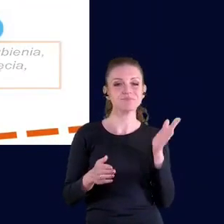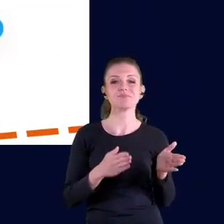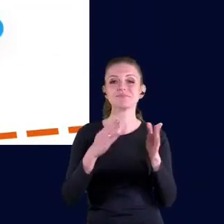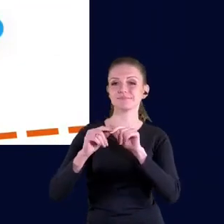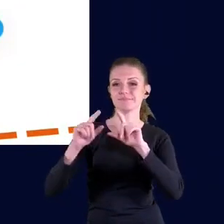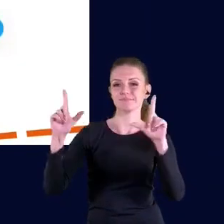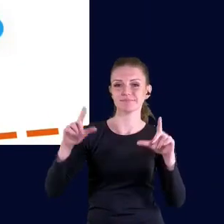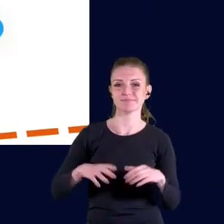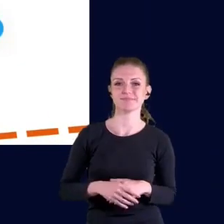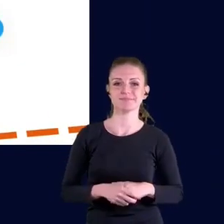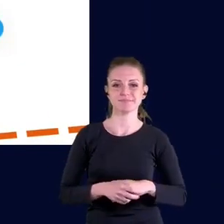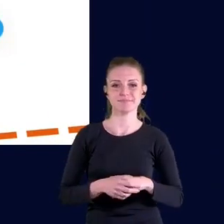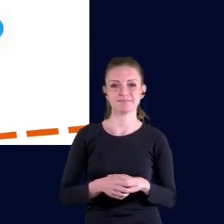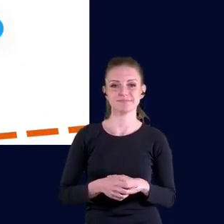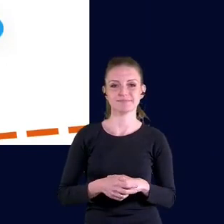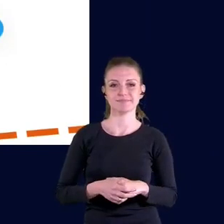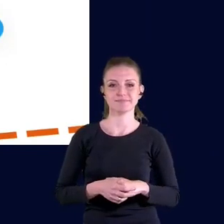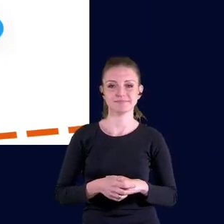mi